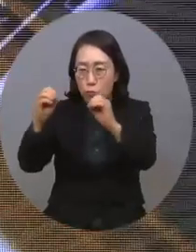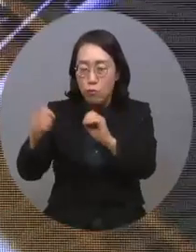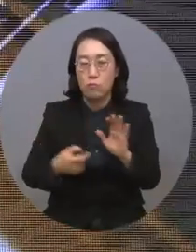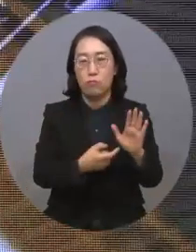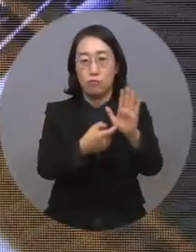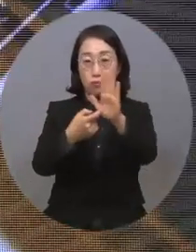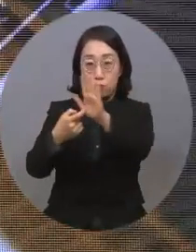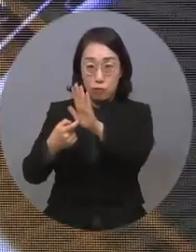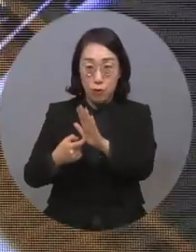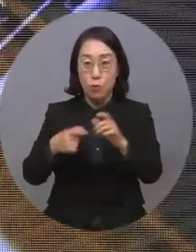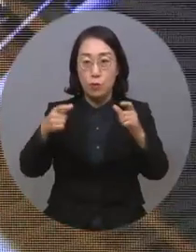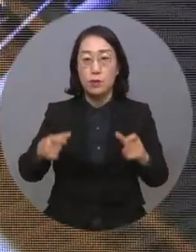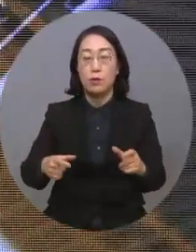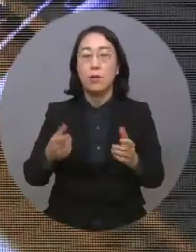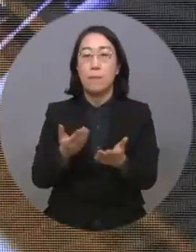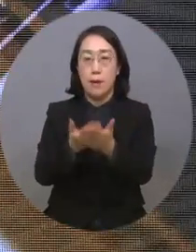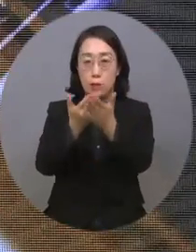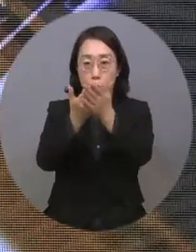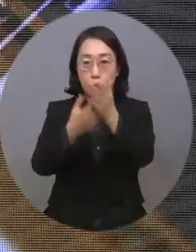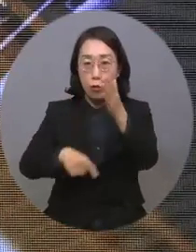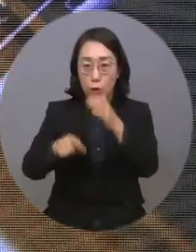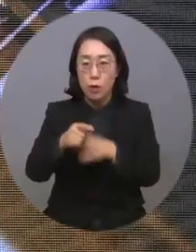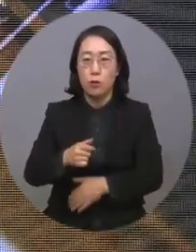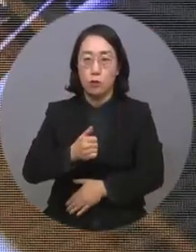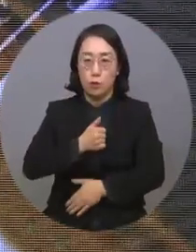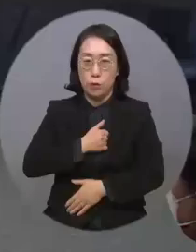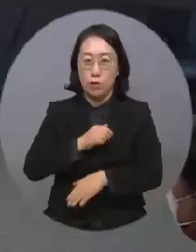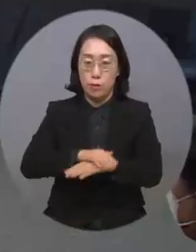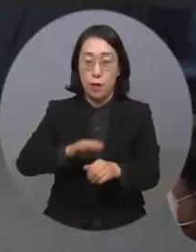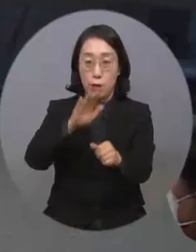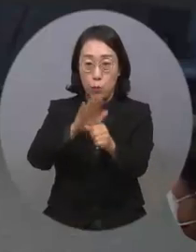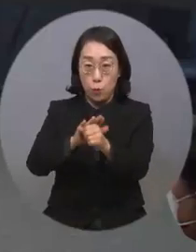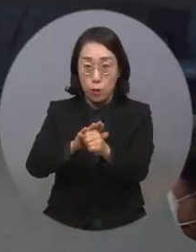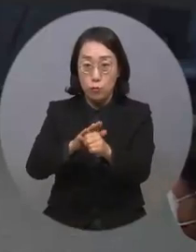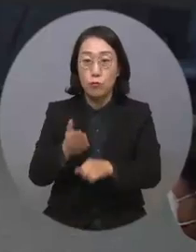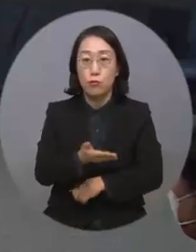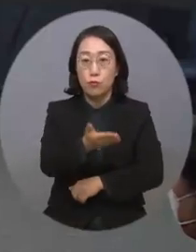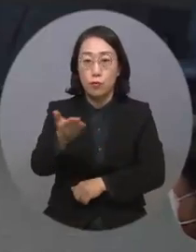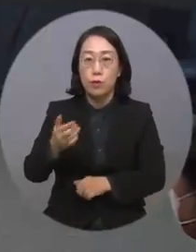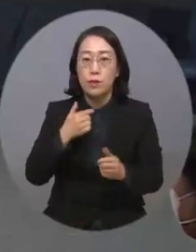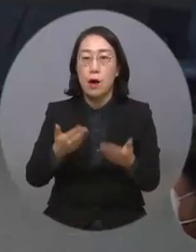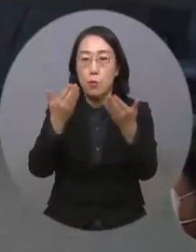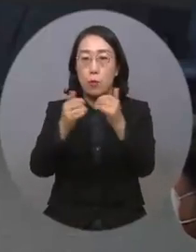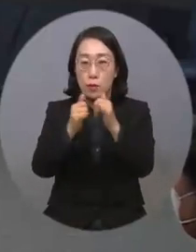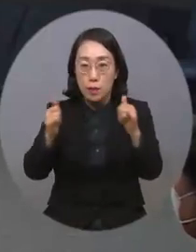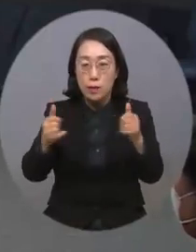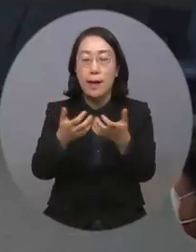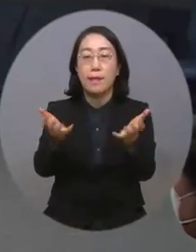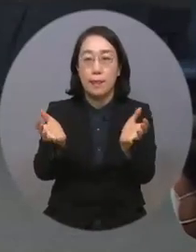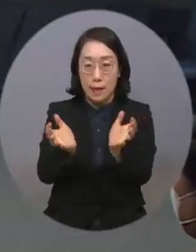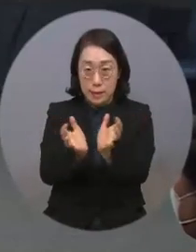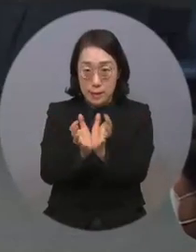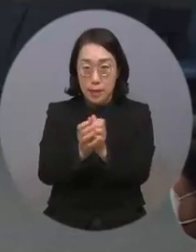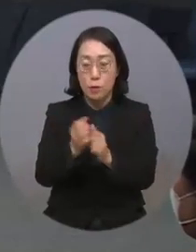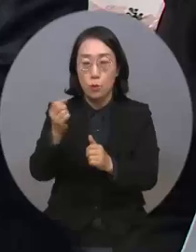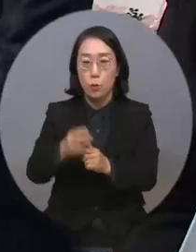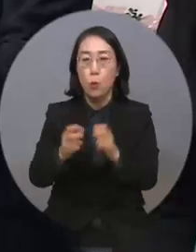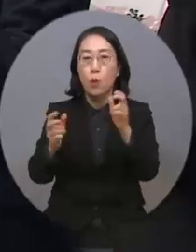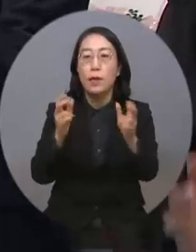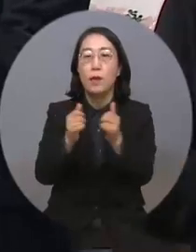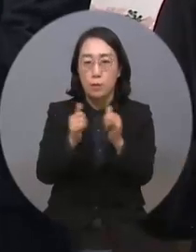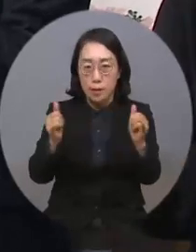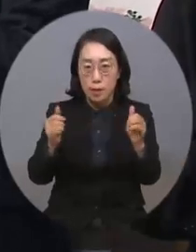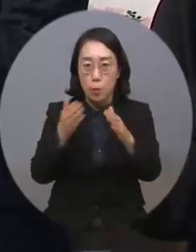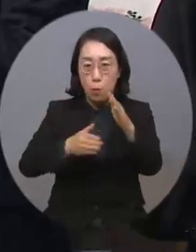지역사회발전을 물론 대한민국 정체성을 확립하는데 기여한 자원봉사자와 복지 관련단체 기업인